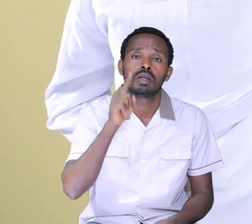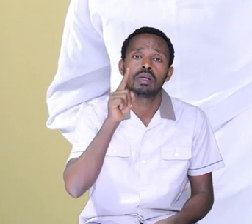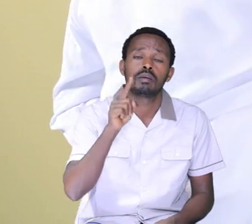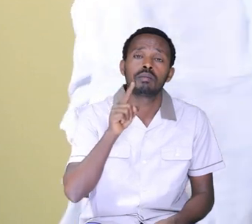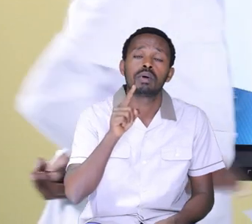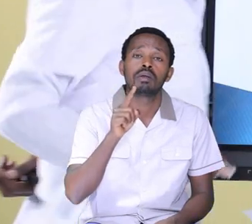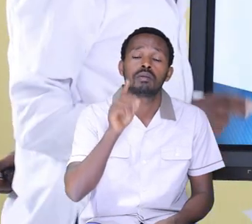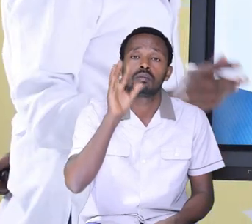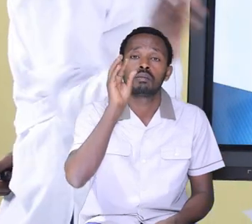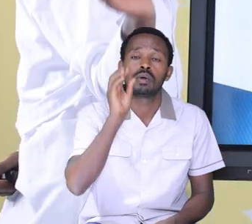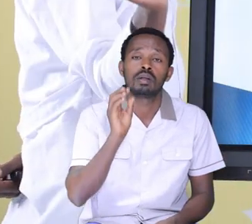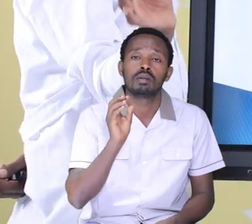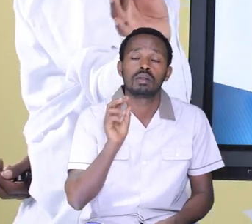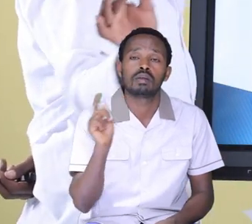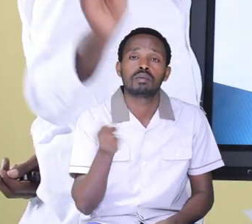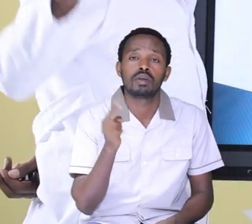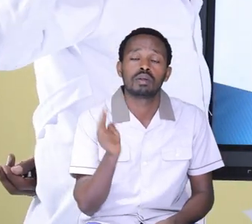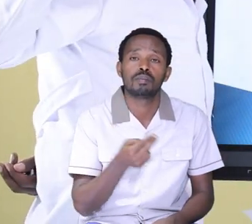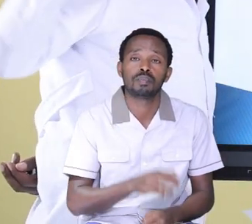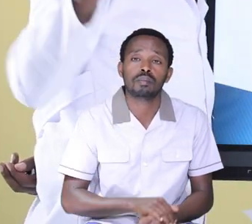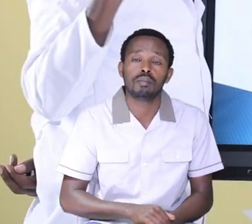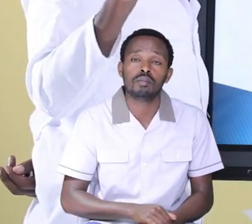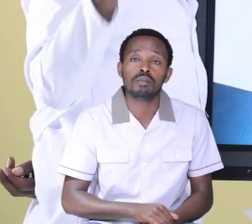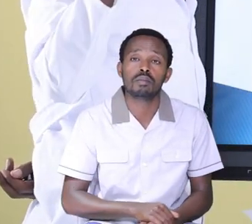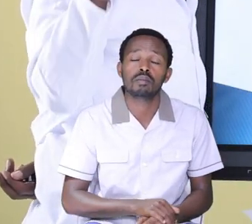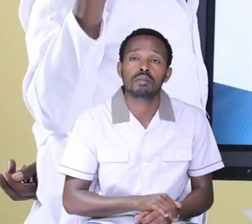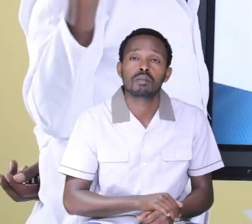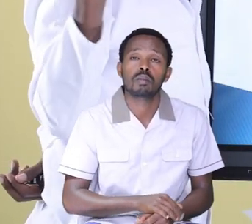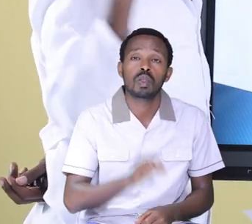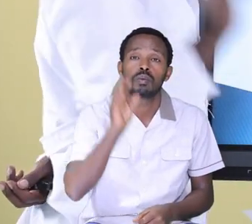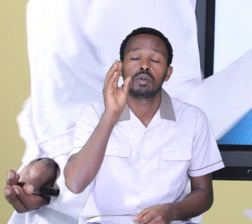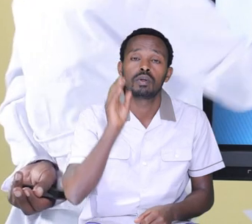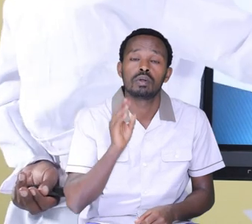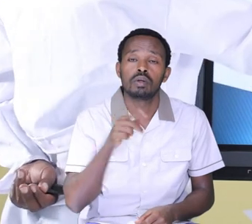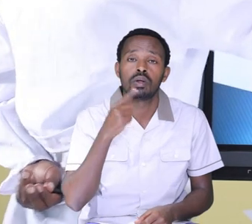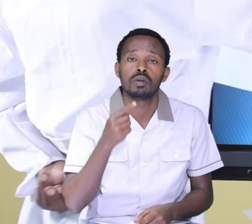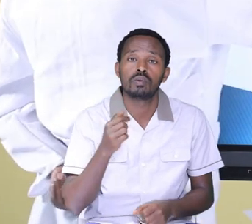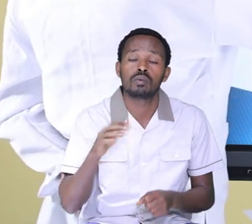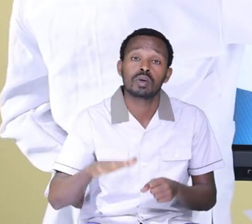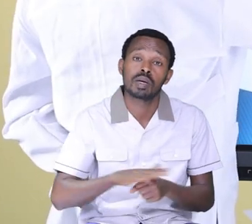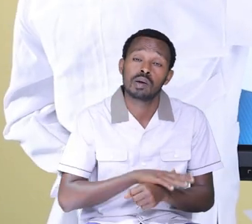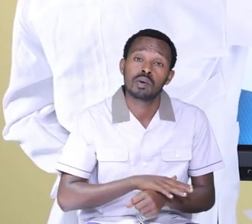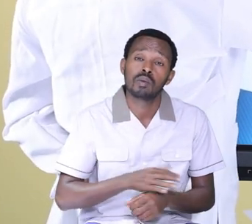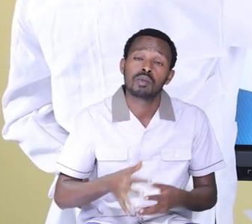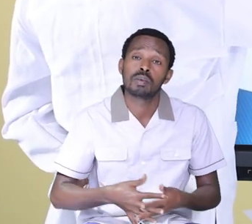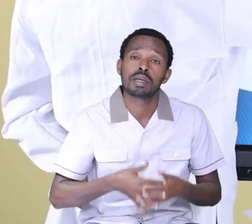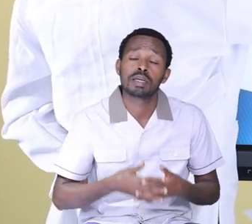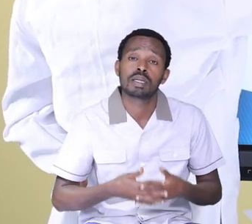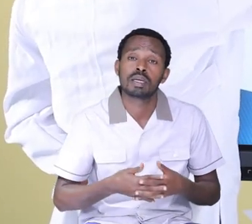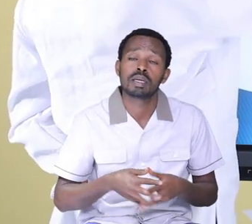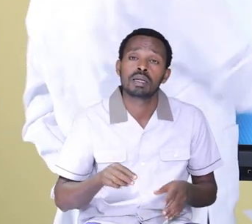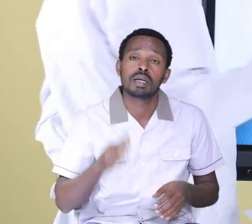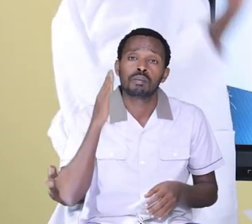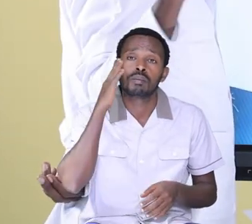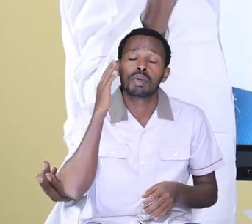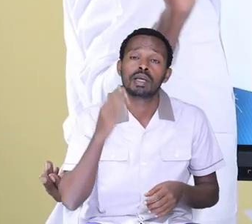100% fayyadamna jechuudha. Parsentii jechuun amma ga'umsa maashinii kanaa beekaa jirraa jechuudha. Kanaafuu jalqaba